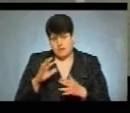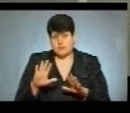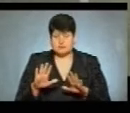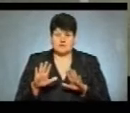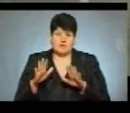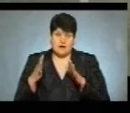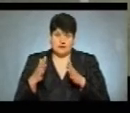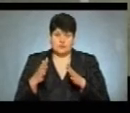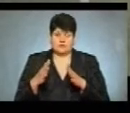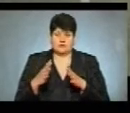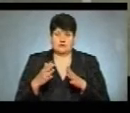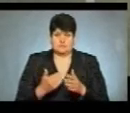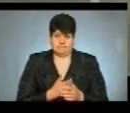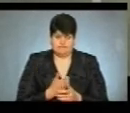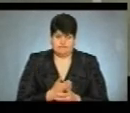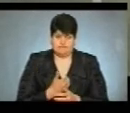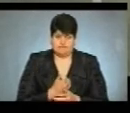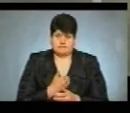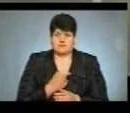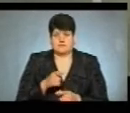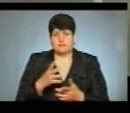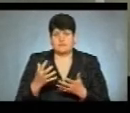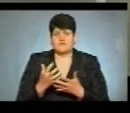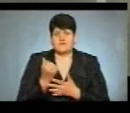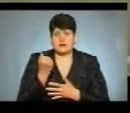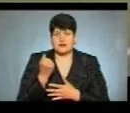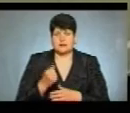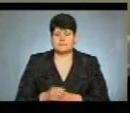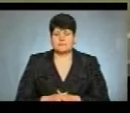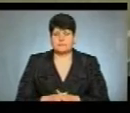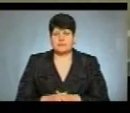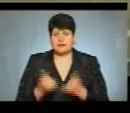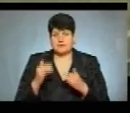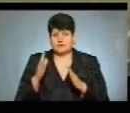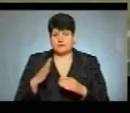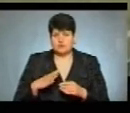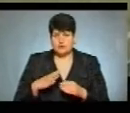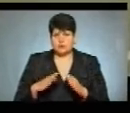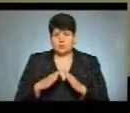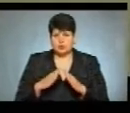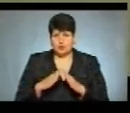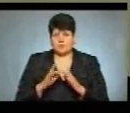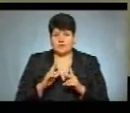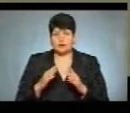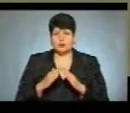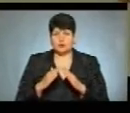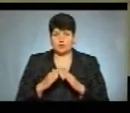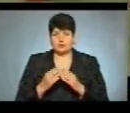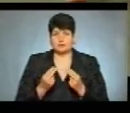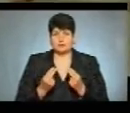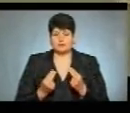що за счет вольових бажань, за счет того ми вирвали перемогу. Тепер будемо чекати вдома, будемо бачити вже вдома, як строїти ігру від оборони.